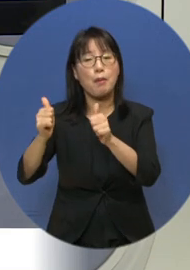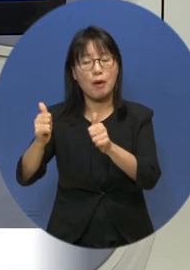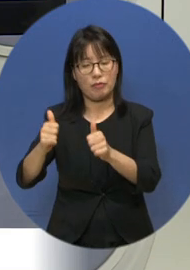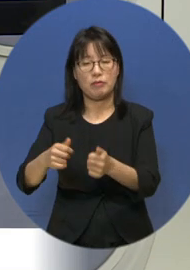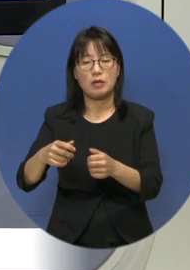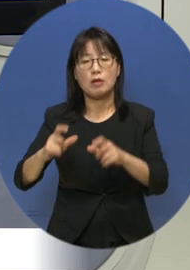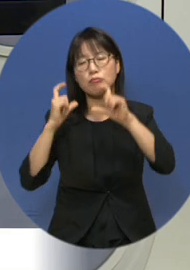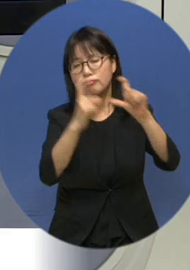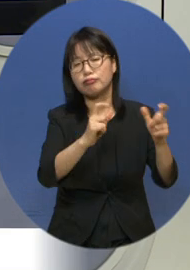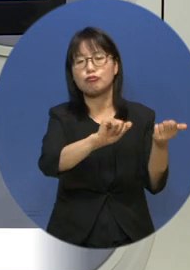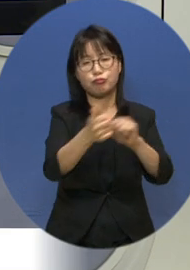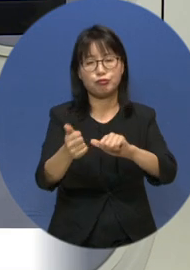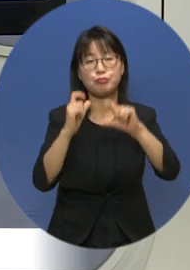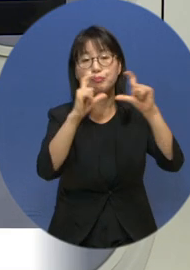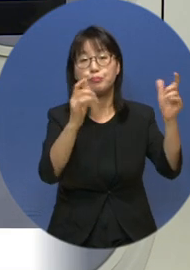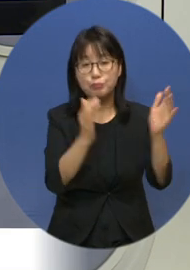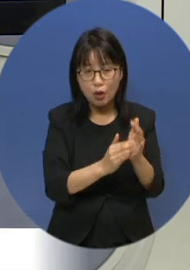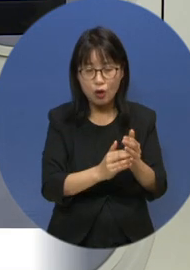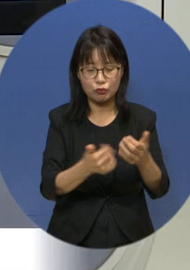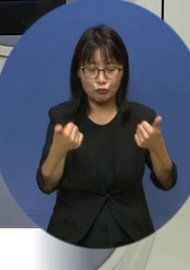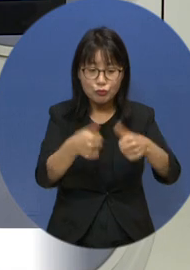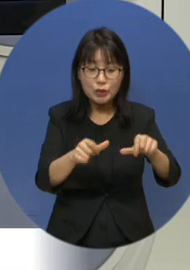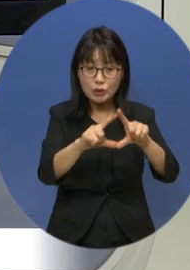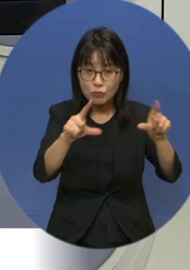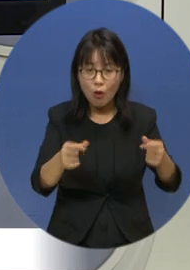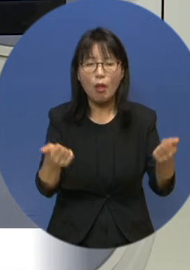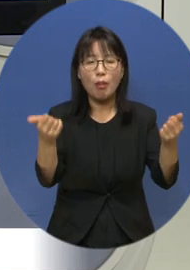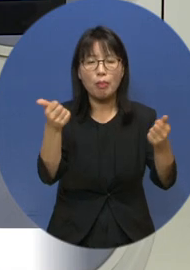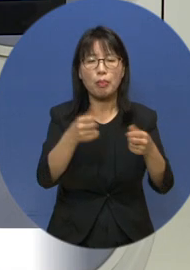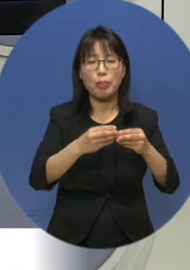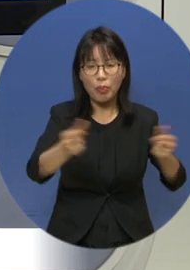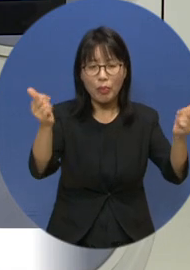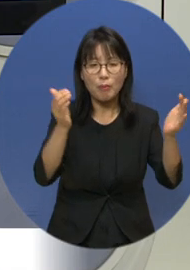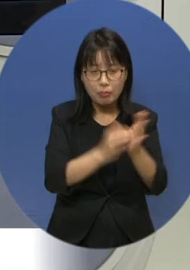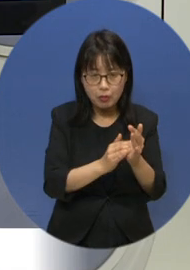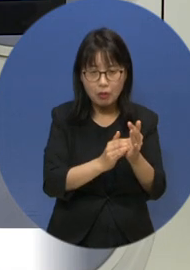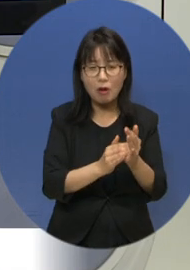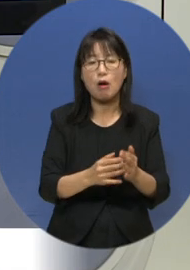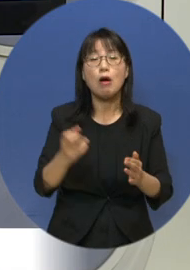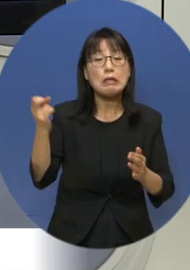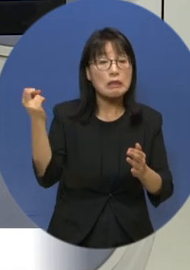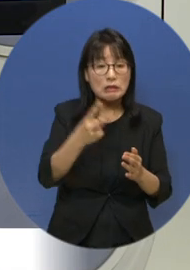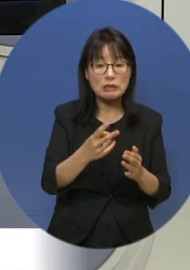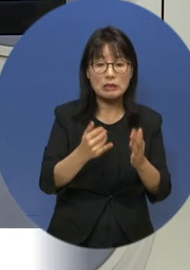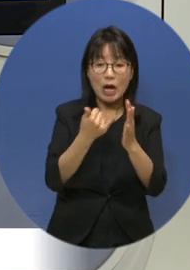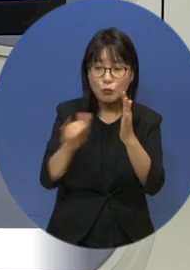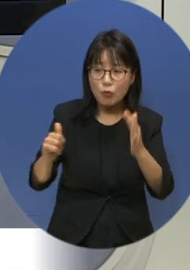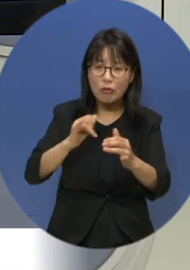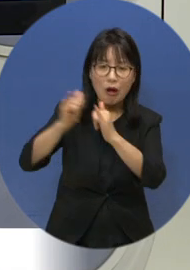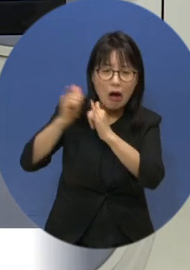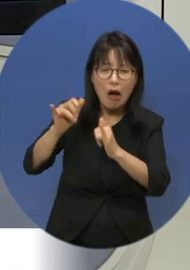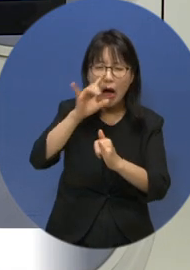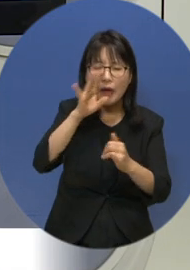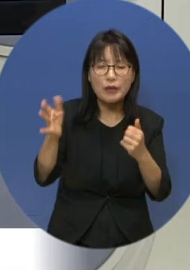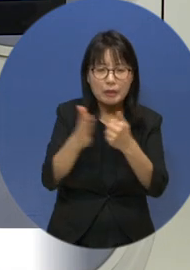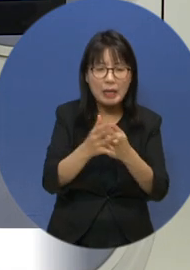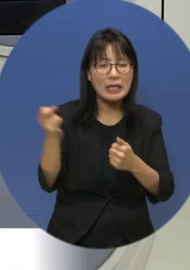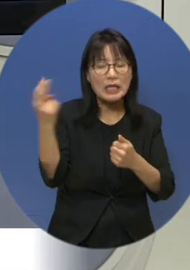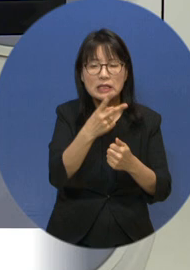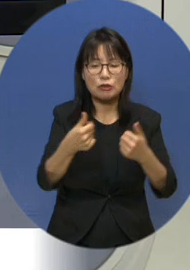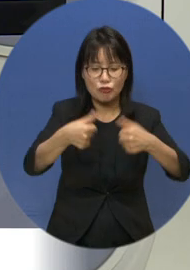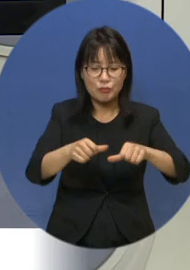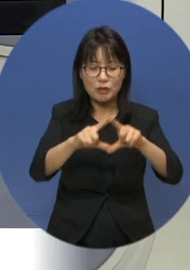선고로 주민등록이 말소 됐지만 가족과의 관계 단절 등의 사유로 주민들로 재 등록 절차가 이루어지지